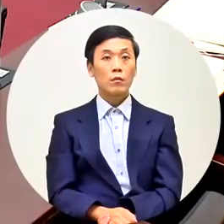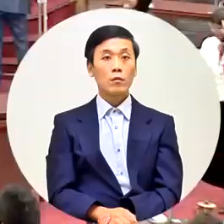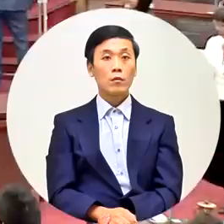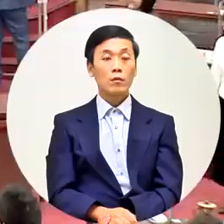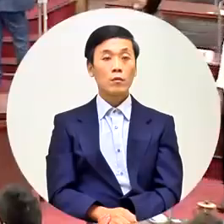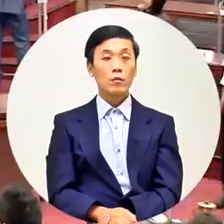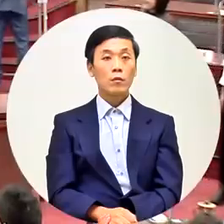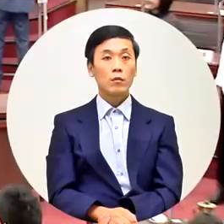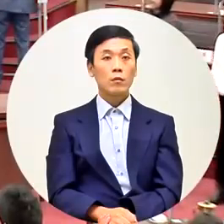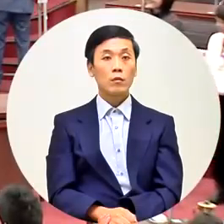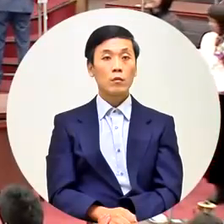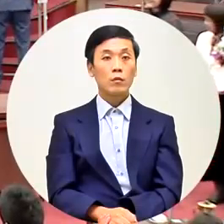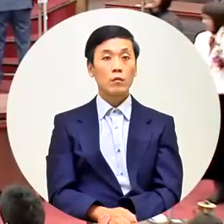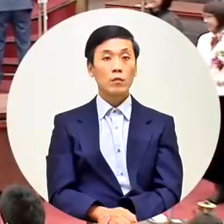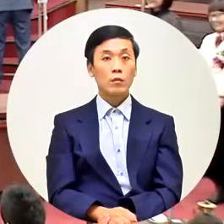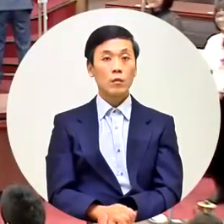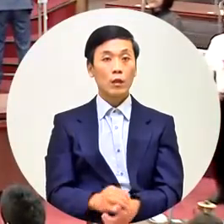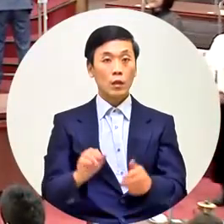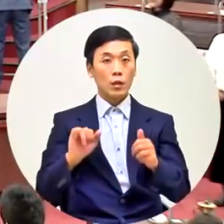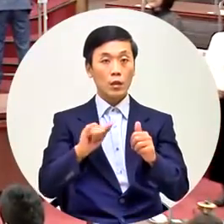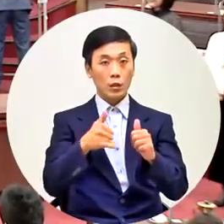请林育凯议员领取选票。